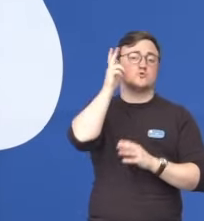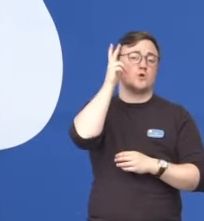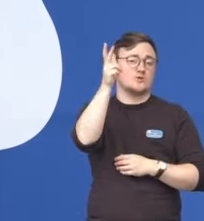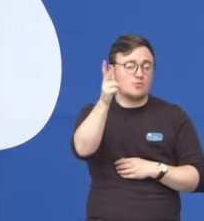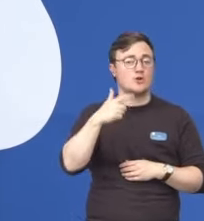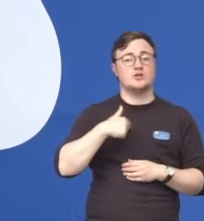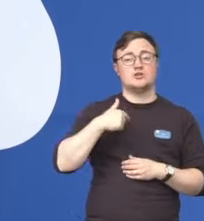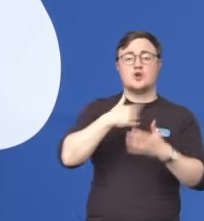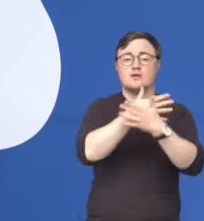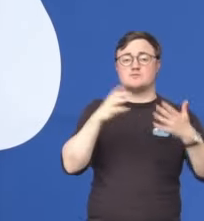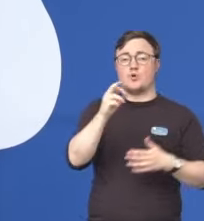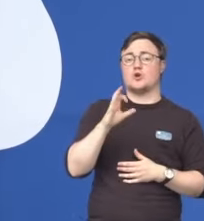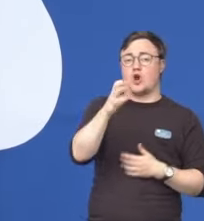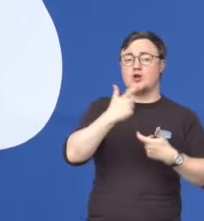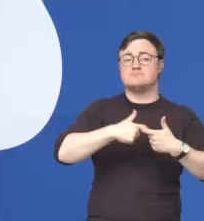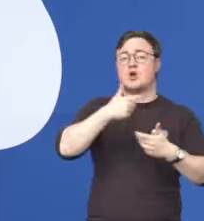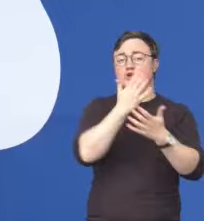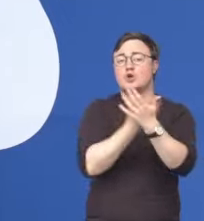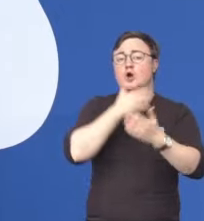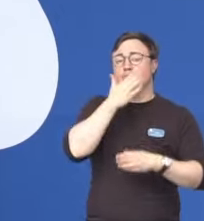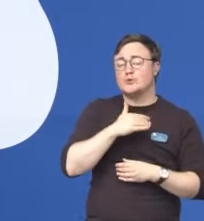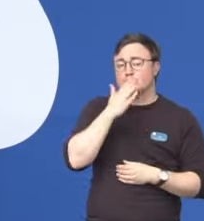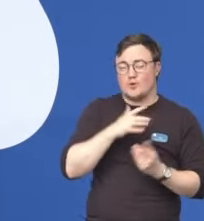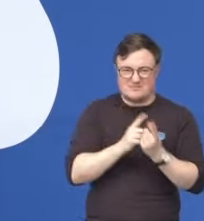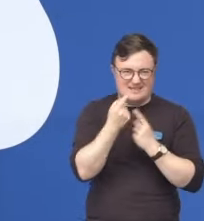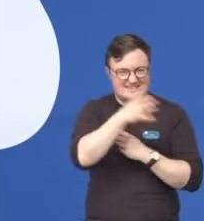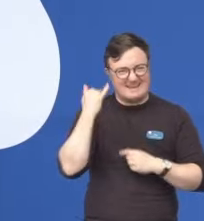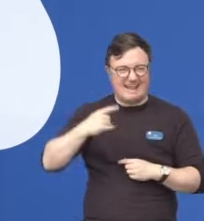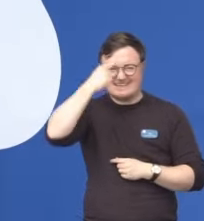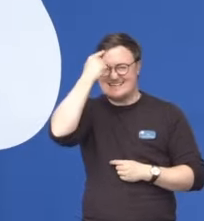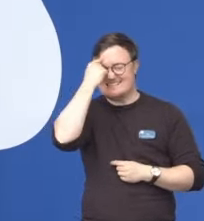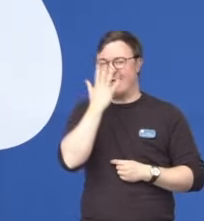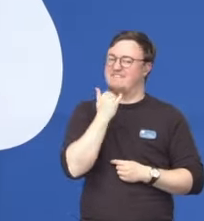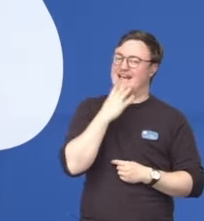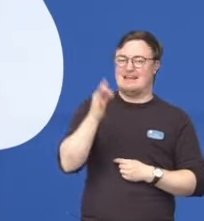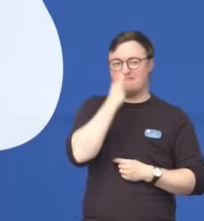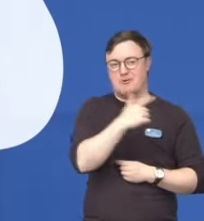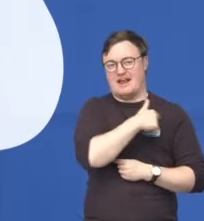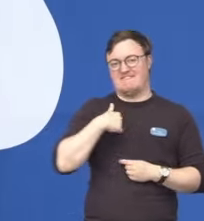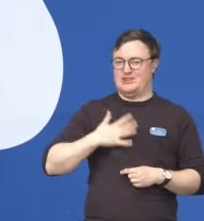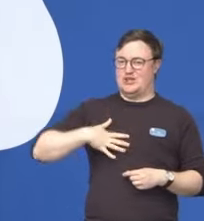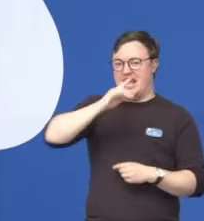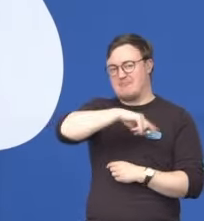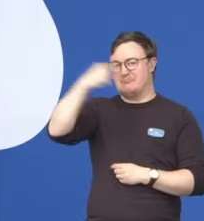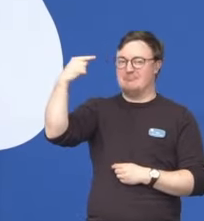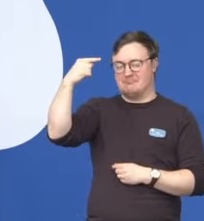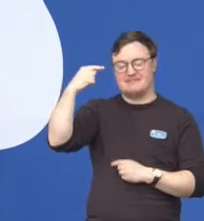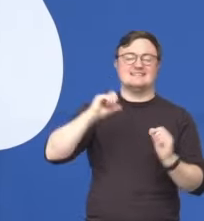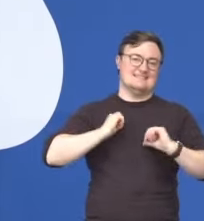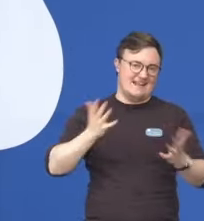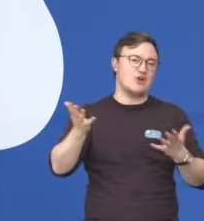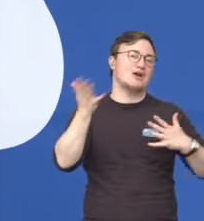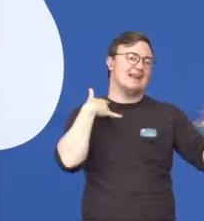för Grön ungdom. Och jag tror att ni kan gissa vilken fråga som vi tycker är viktigast i det här valet. Och det är